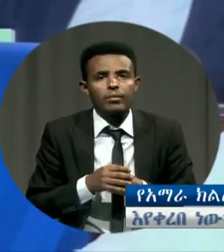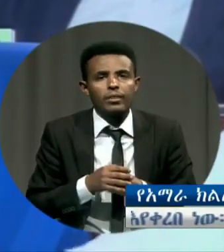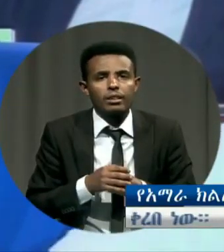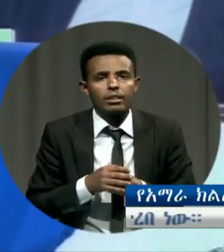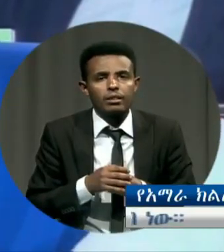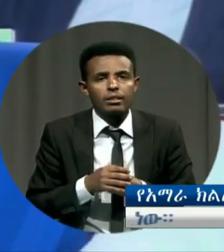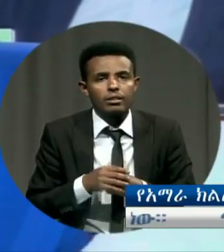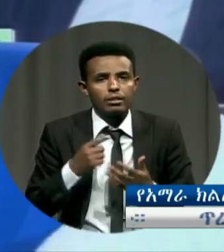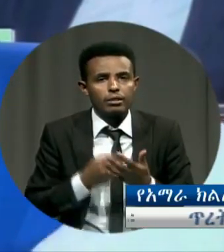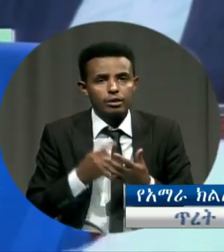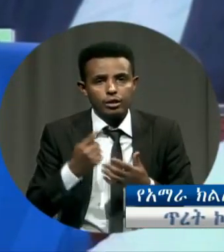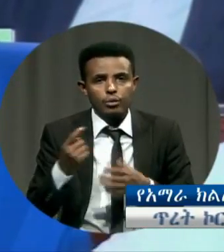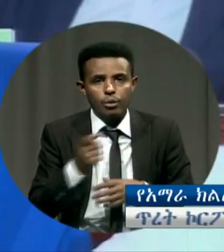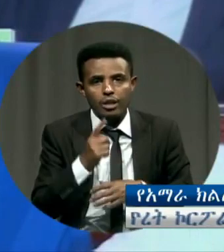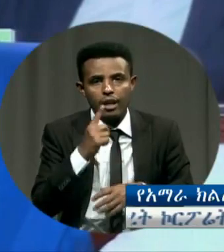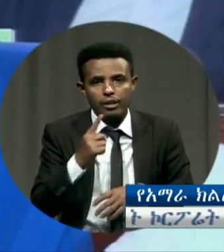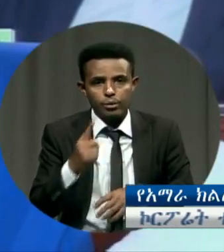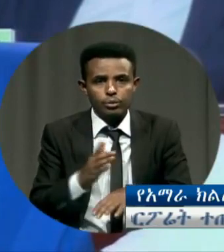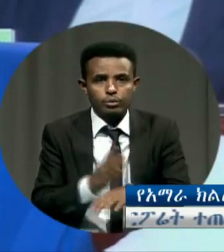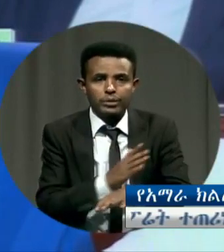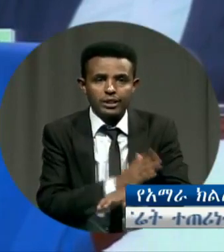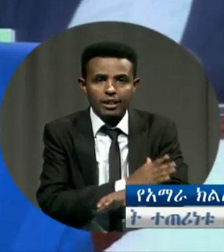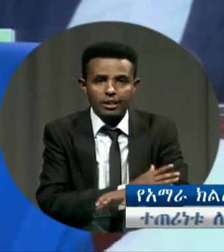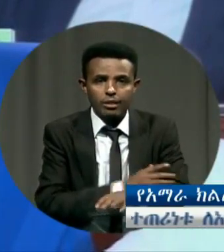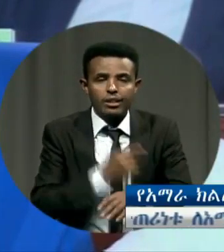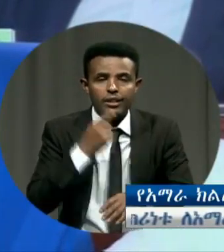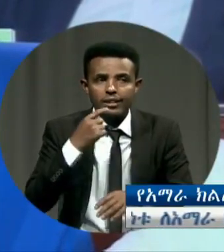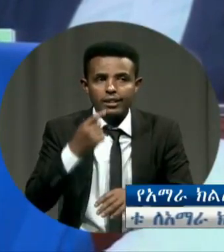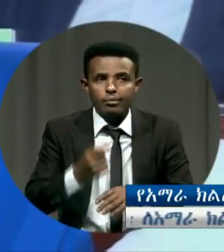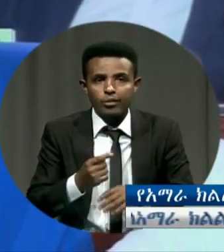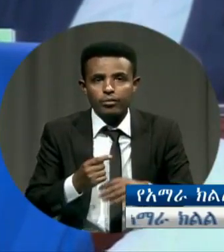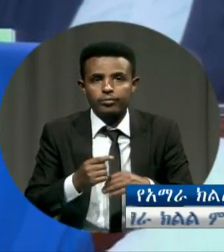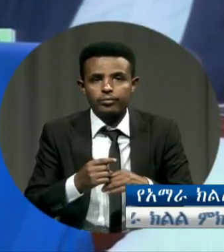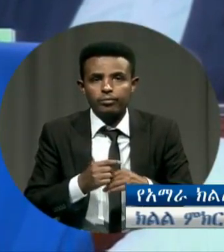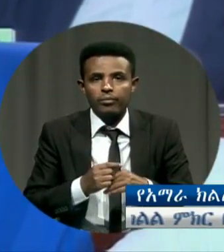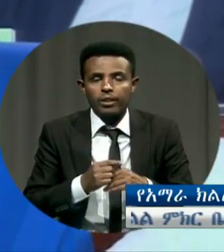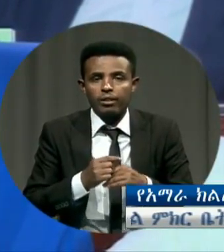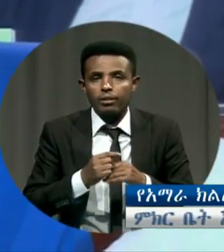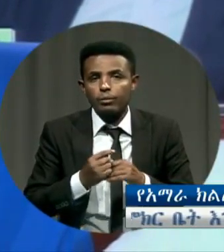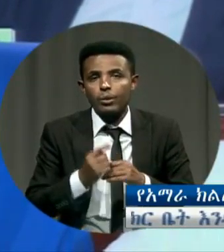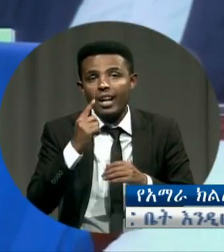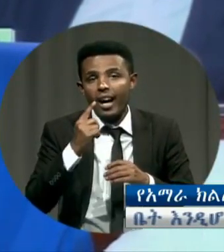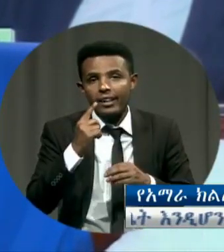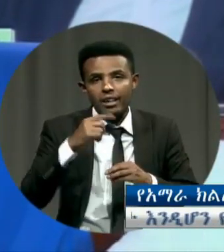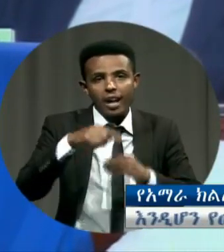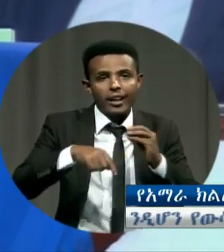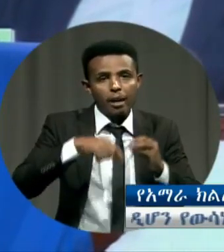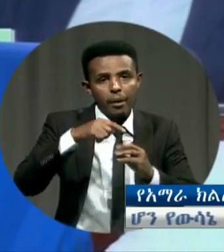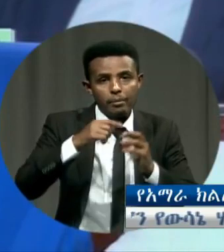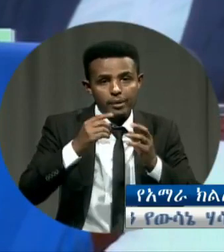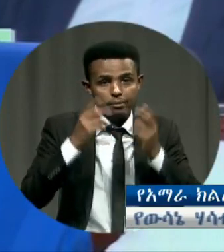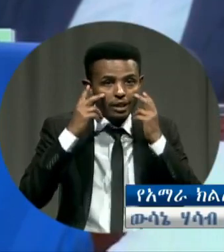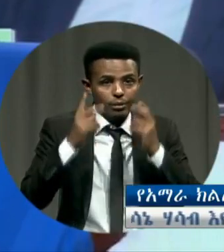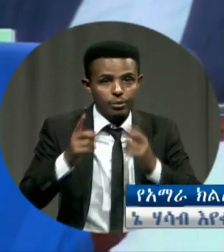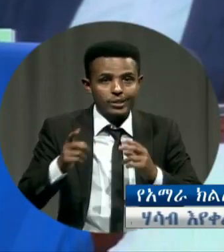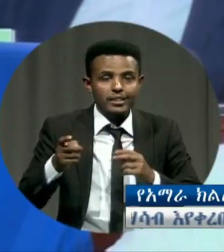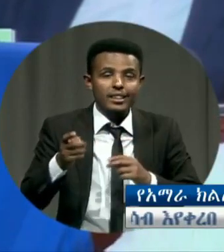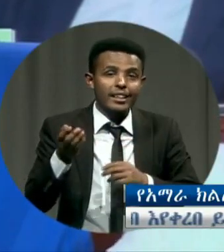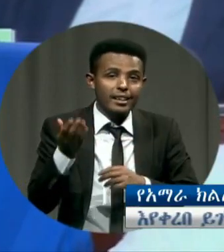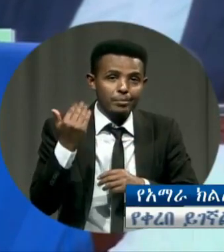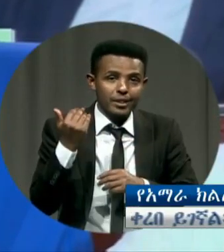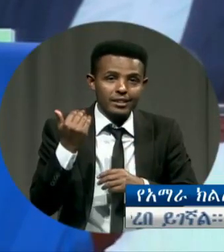ይሄ ከሆነ አንዳንዶቹ የሚስተካከሉት እንደተባለው በፊት ያው ወደ አንድ አካባቢም ያተኮረም ስለነበረ